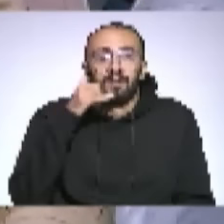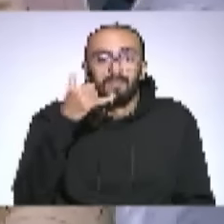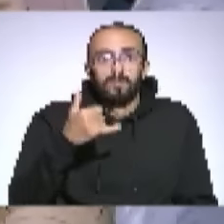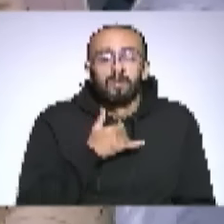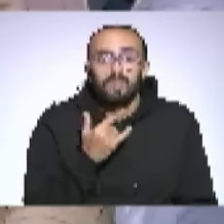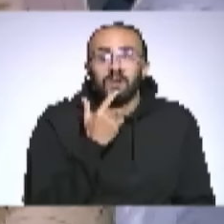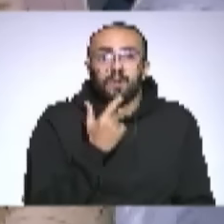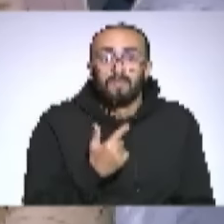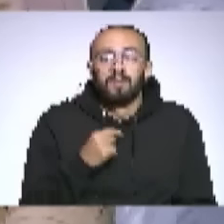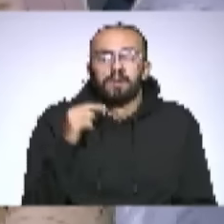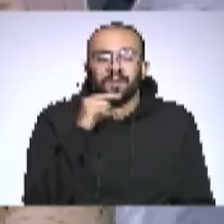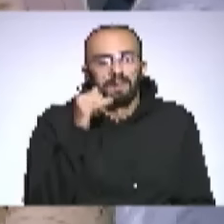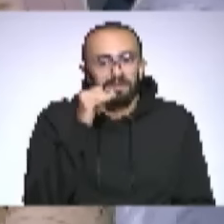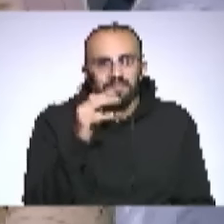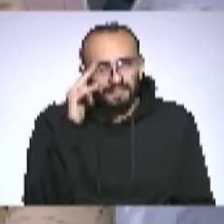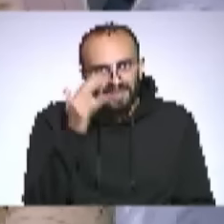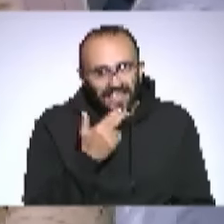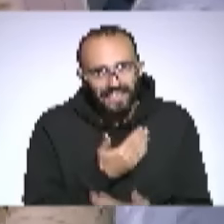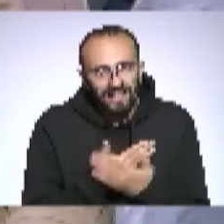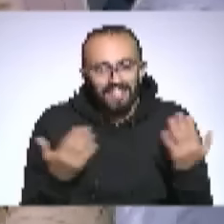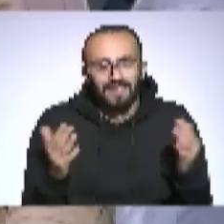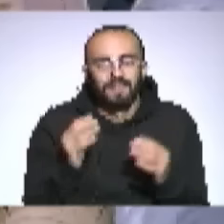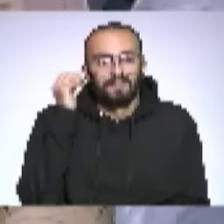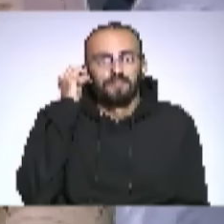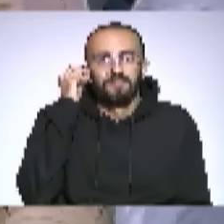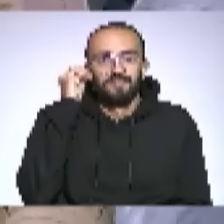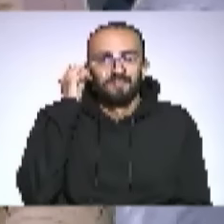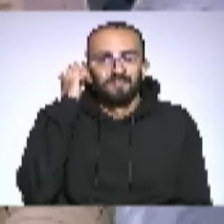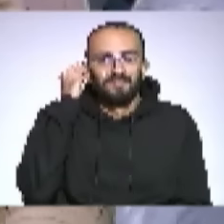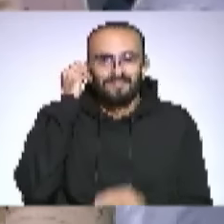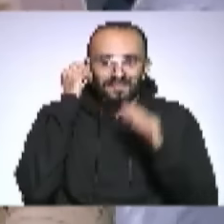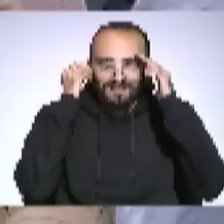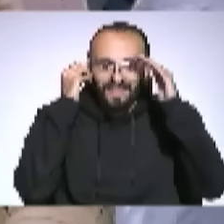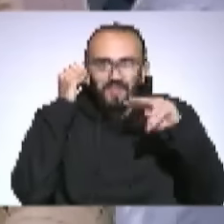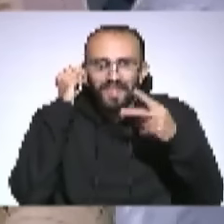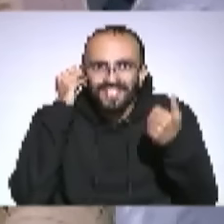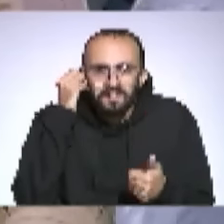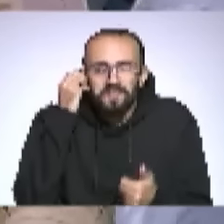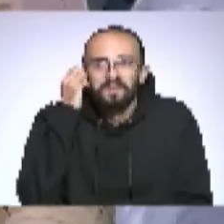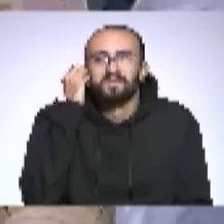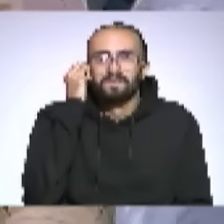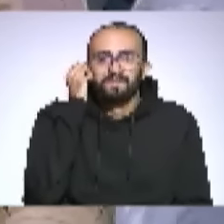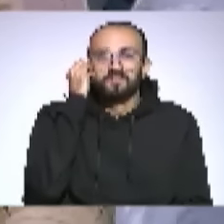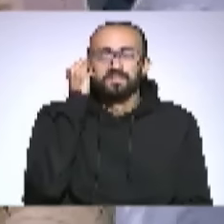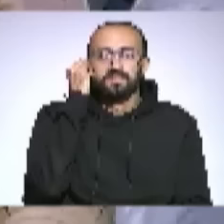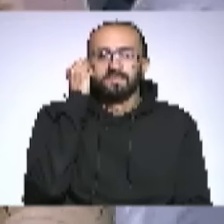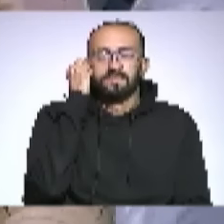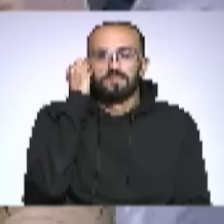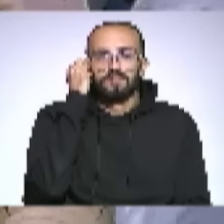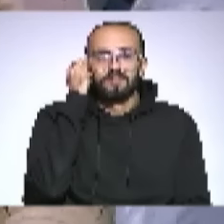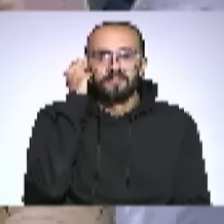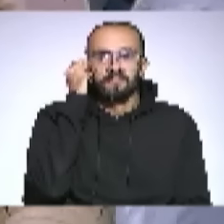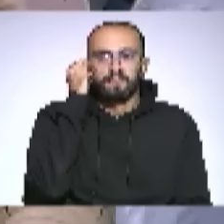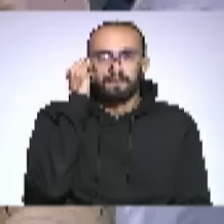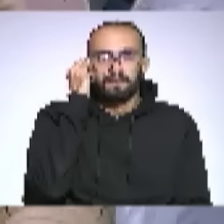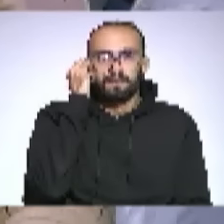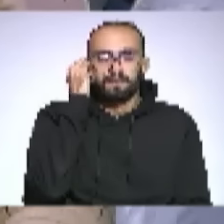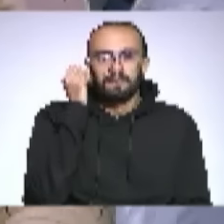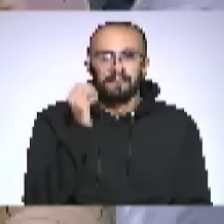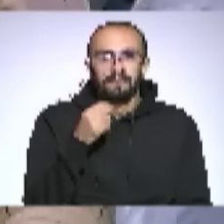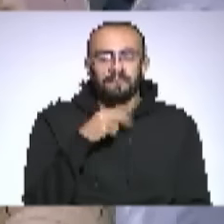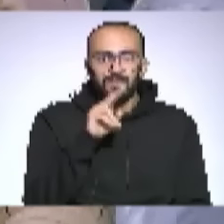الوو ايوه مساء الخير مساء النور ازيك عامله ايه بخير الحمد لله اهلا بيك كنت